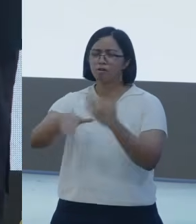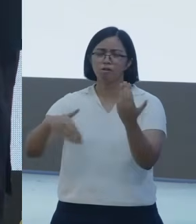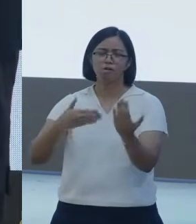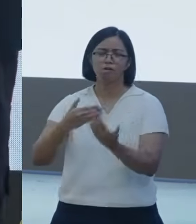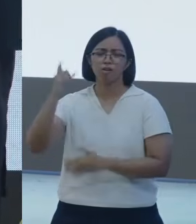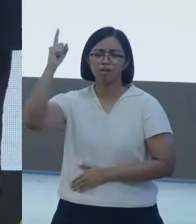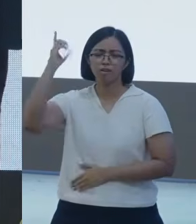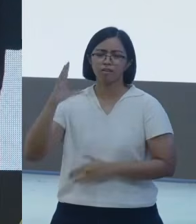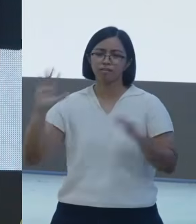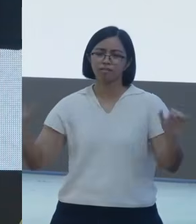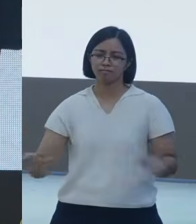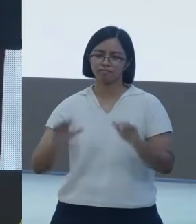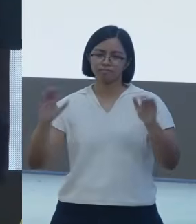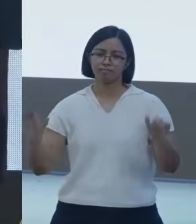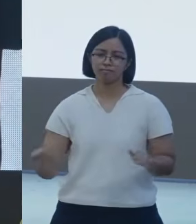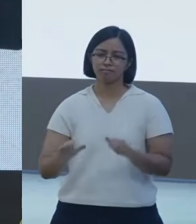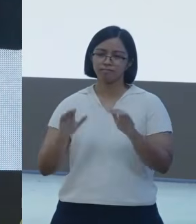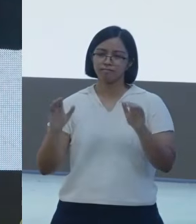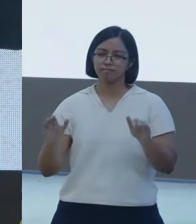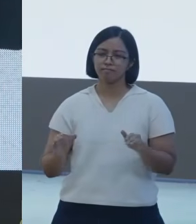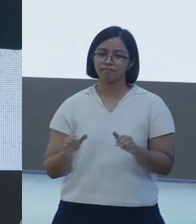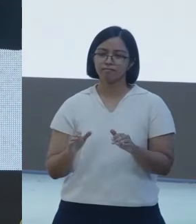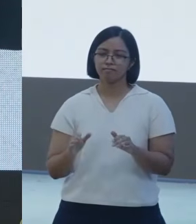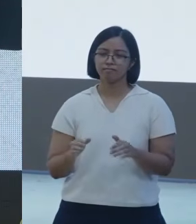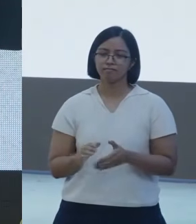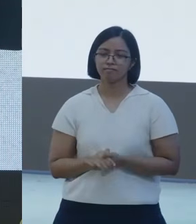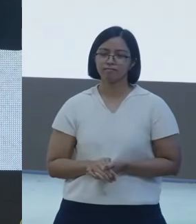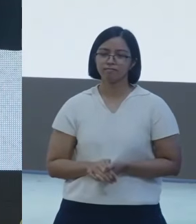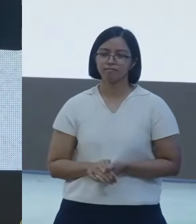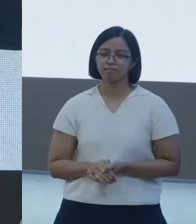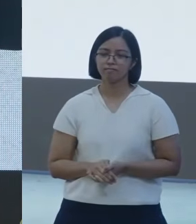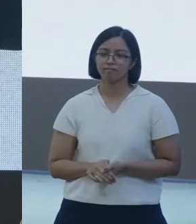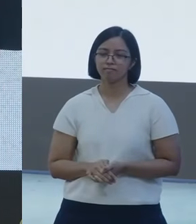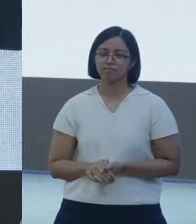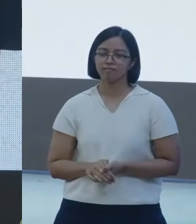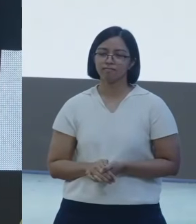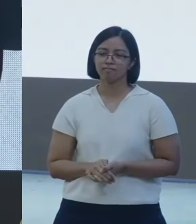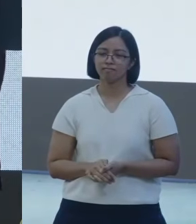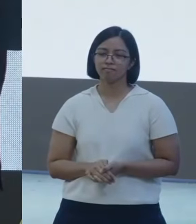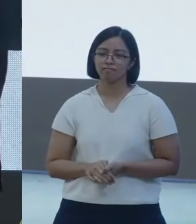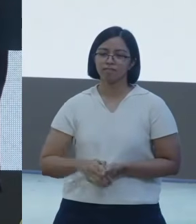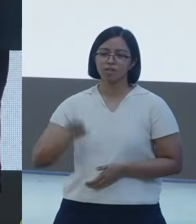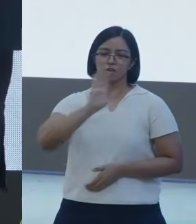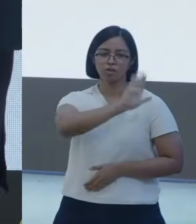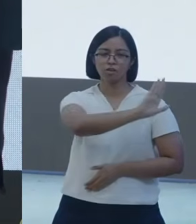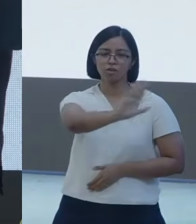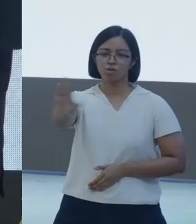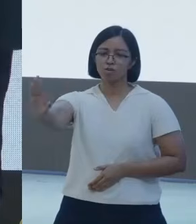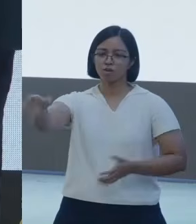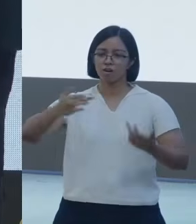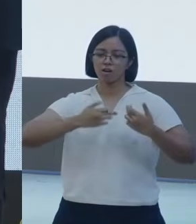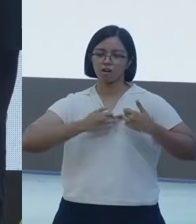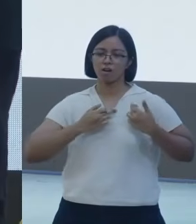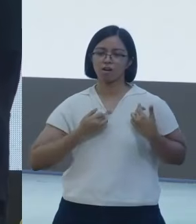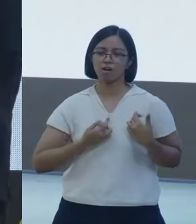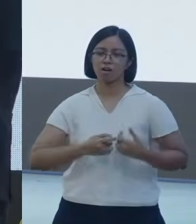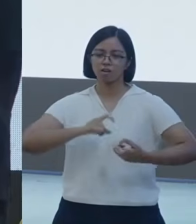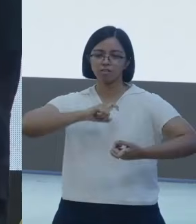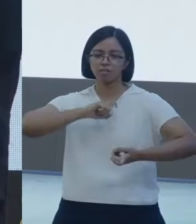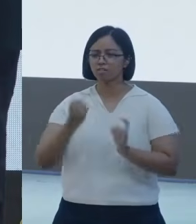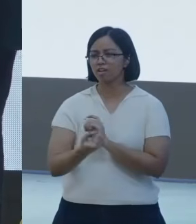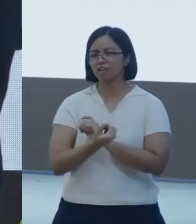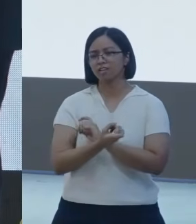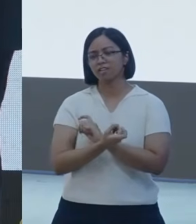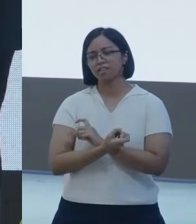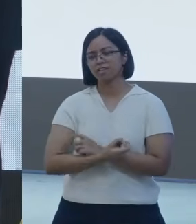At sa pamamagitan ng maraming mga ganitong factors, nagbago ang inyong puso. Hindi niyo maintindihan kung